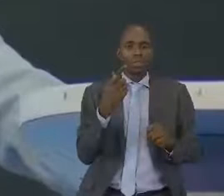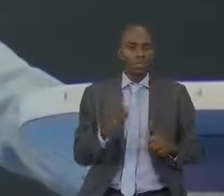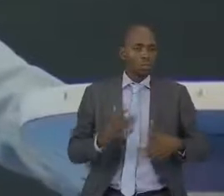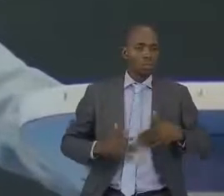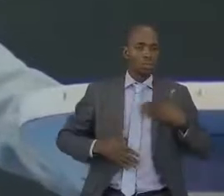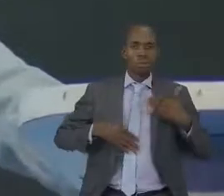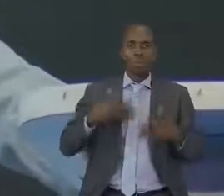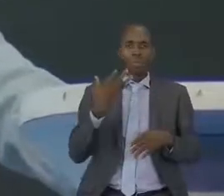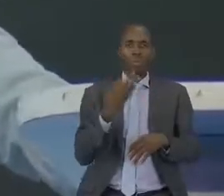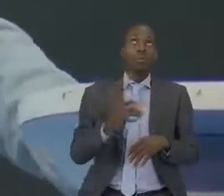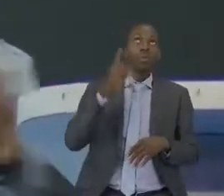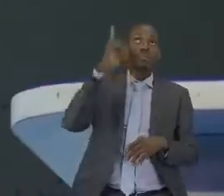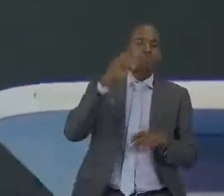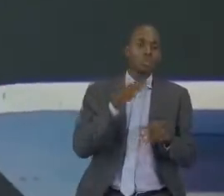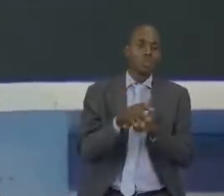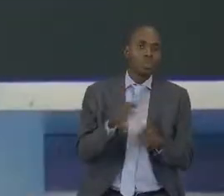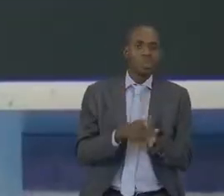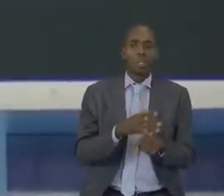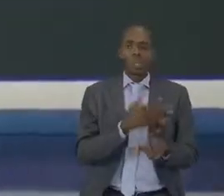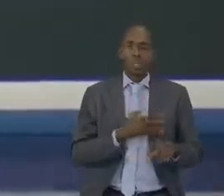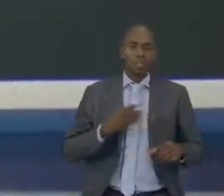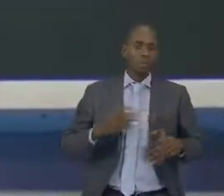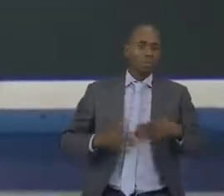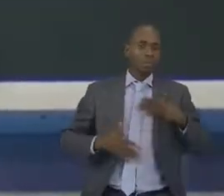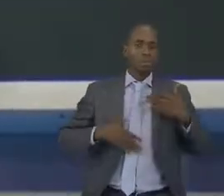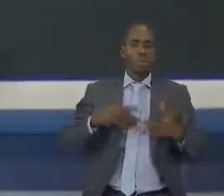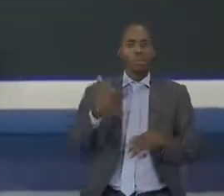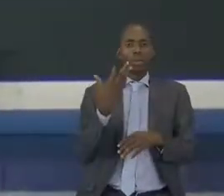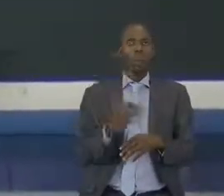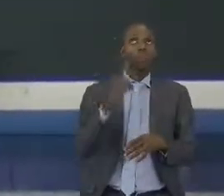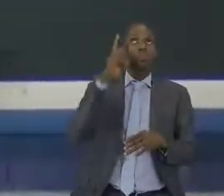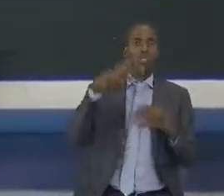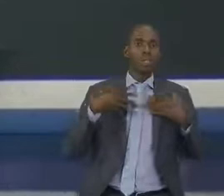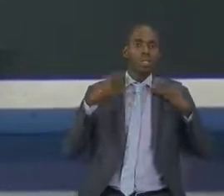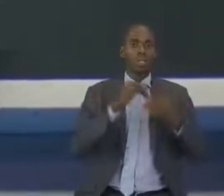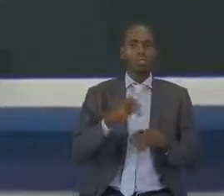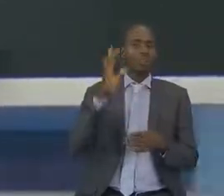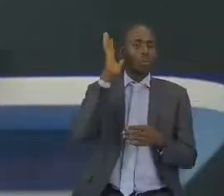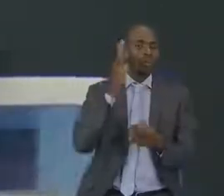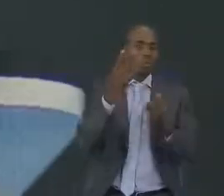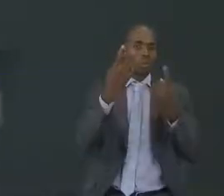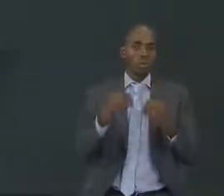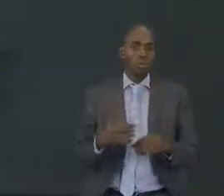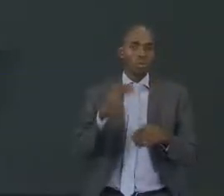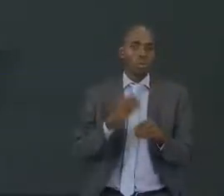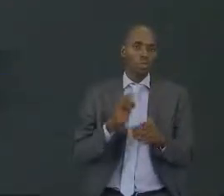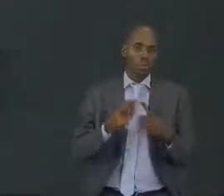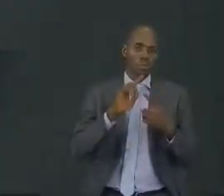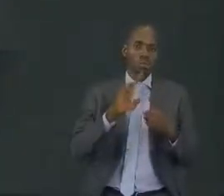la joie de sa suffisance, et la joie de sa guérison viendra en toi.